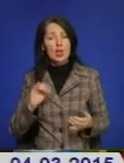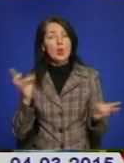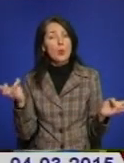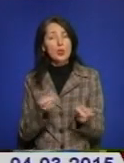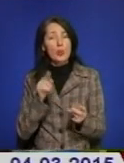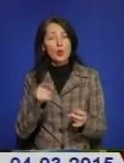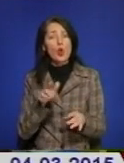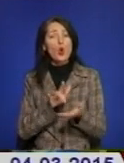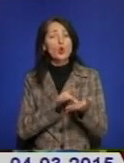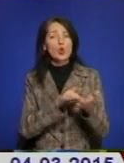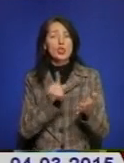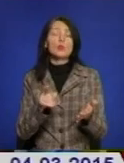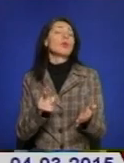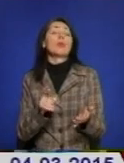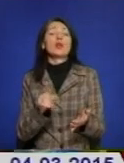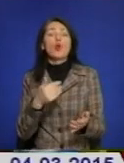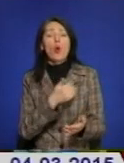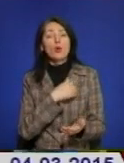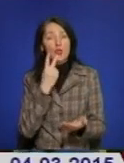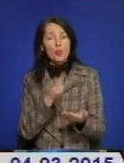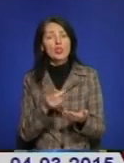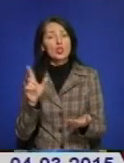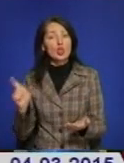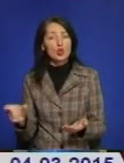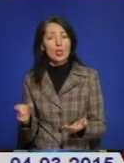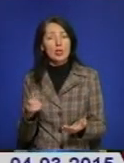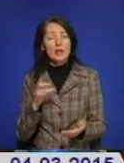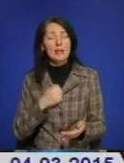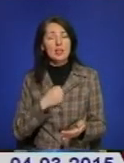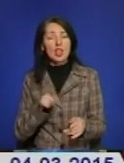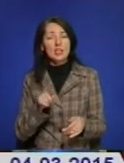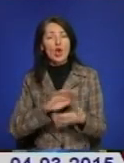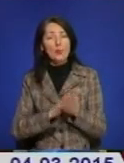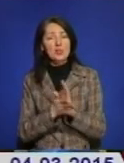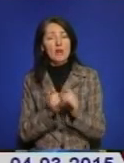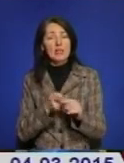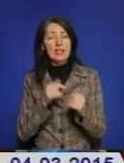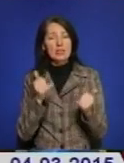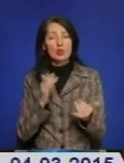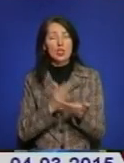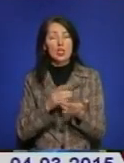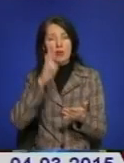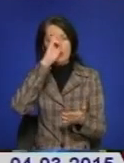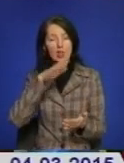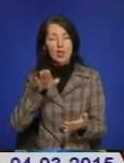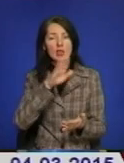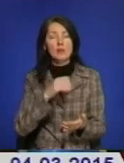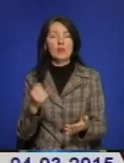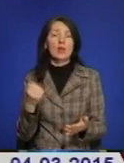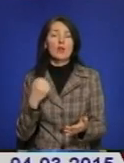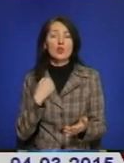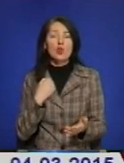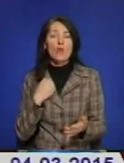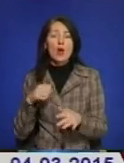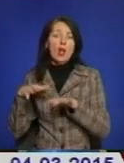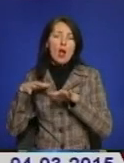того туризму, того продукту, що хоче бачити людина. На жаль, ті обставини, які в нас зараз є в країні, і військова агресія